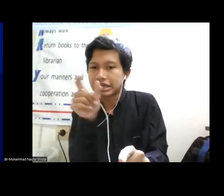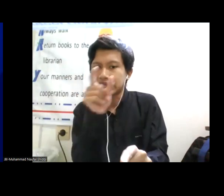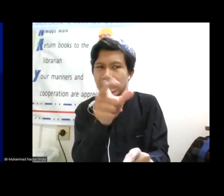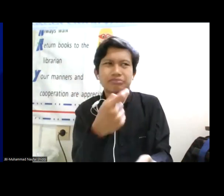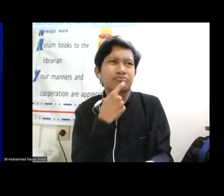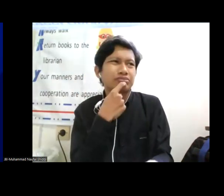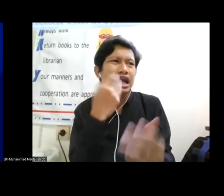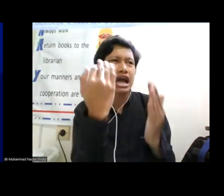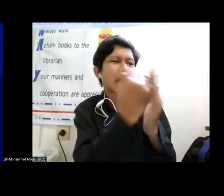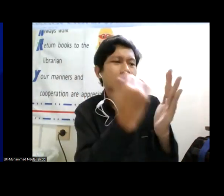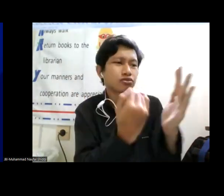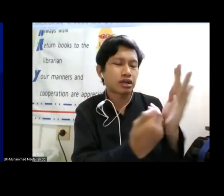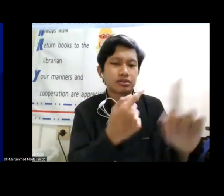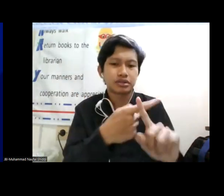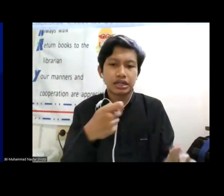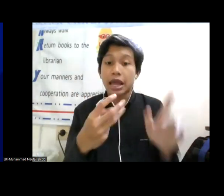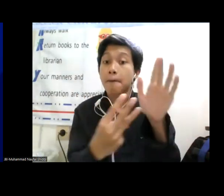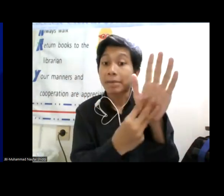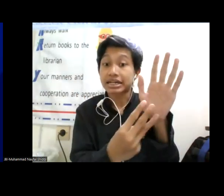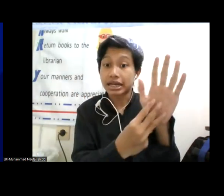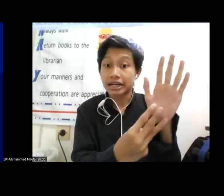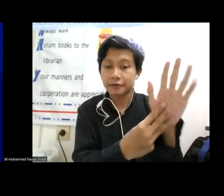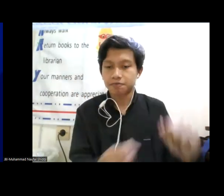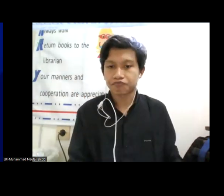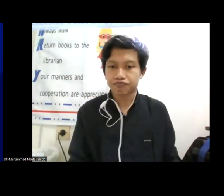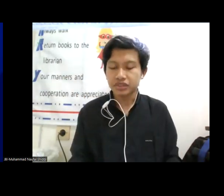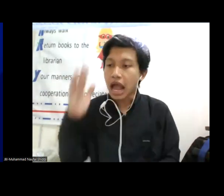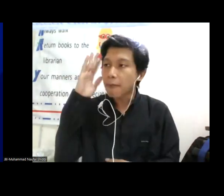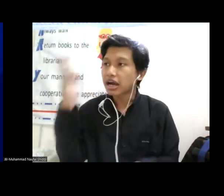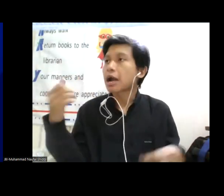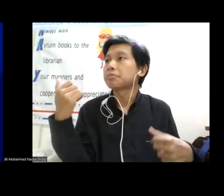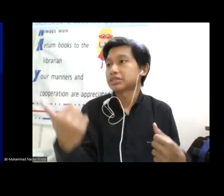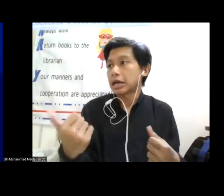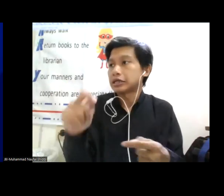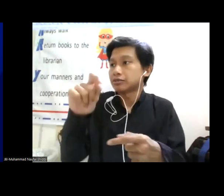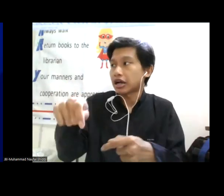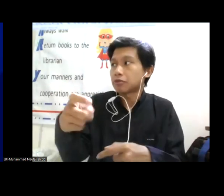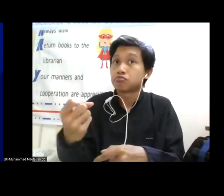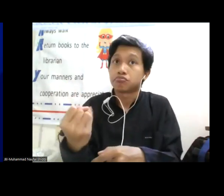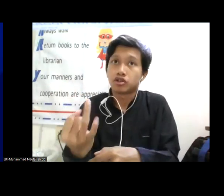apakah dalam satu perangkat laptop itu bisa kita pakai beberapa tools kita